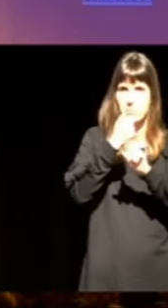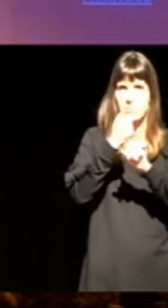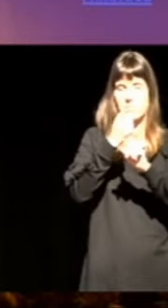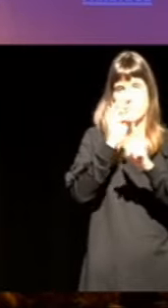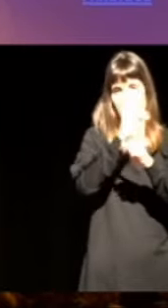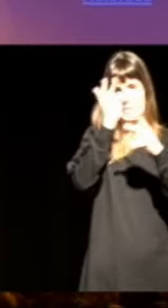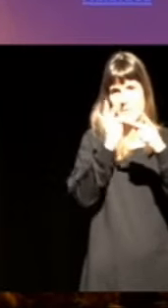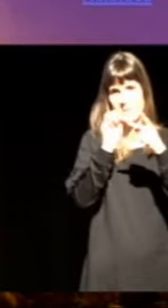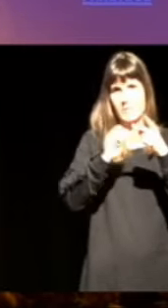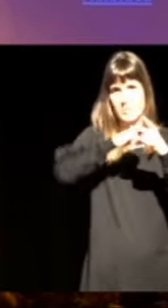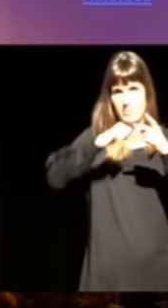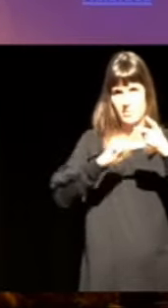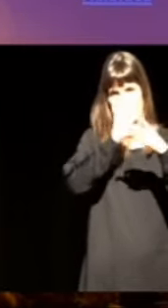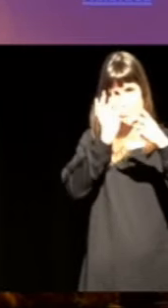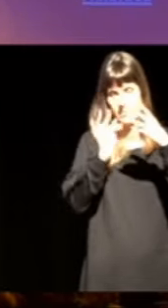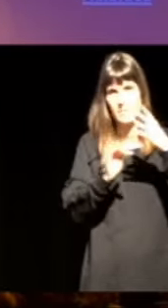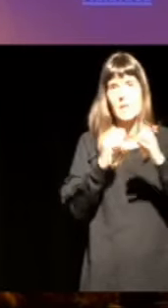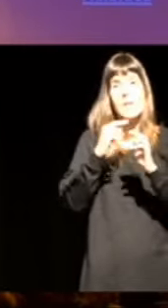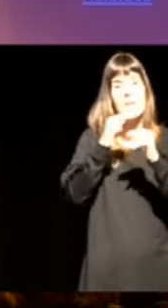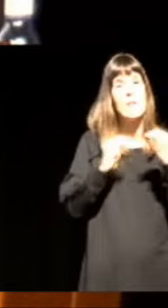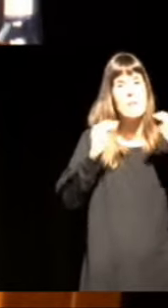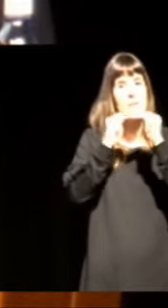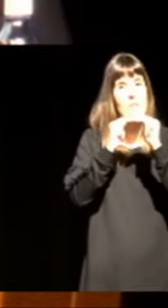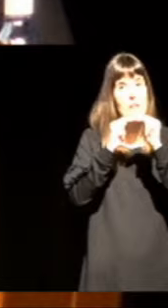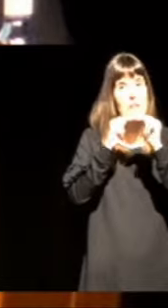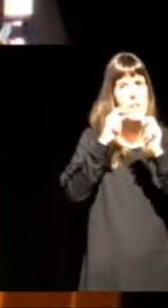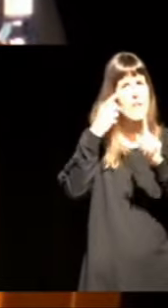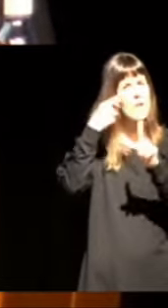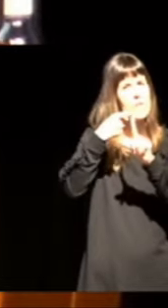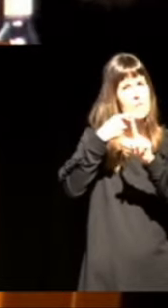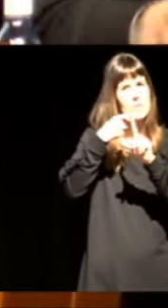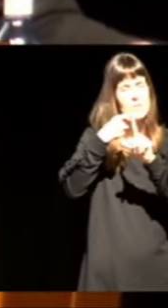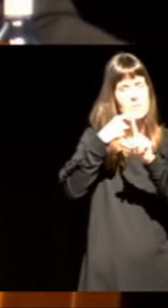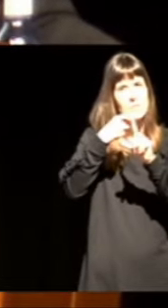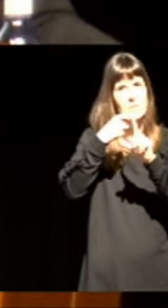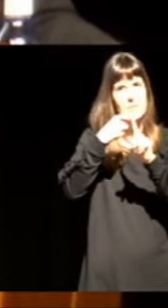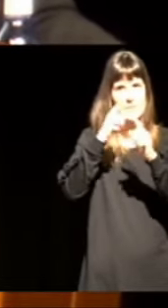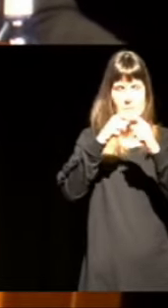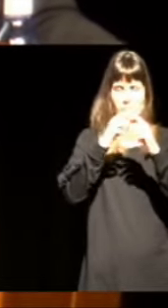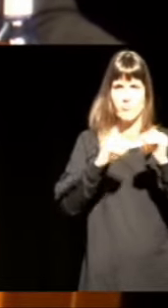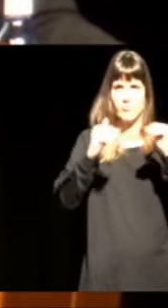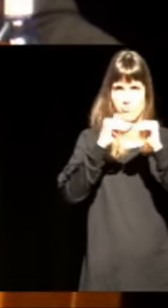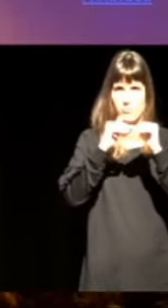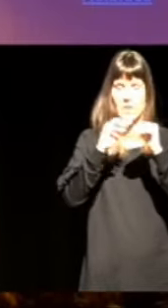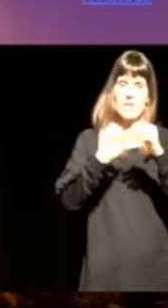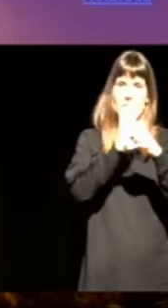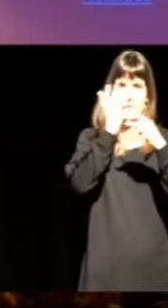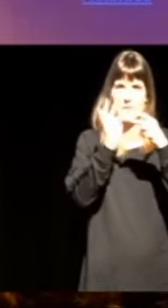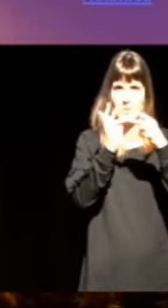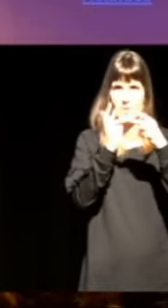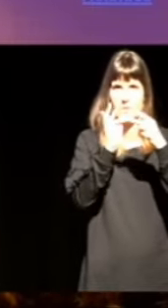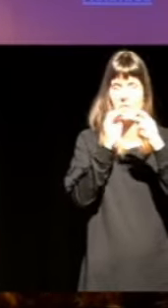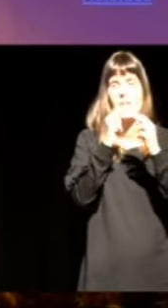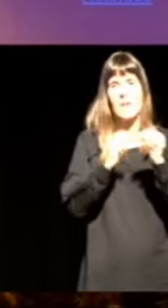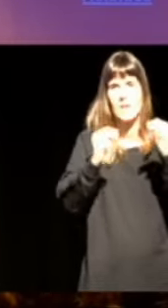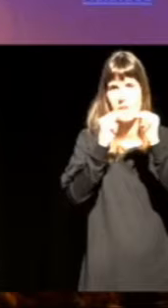aurretik. Bakar-bakarrik maila honetan zenbait gehiago adierazten da. Bigarrena, lau